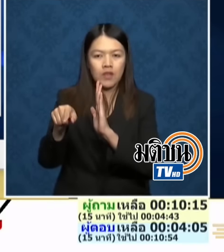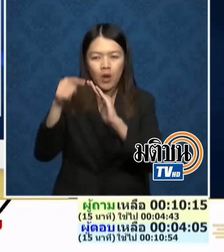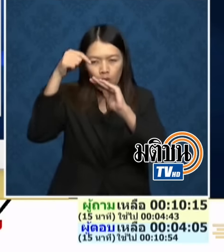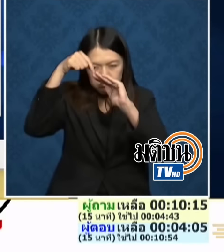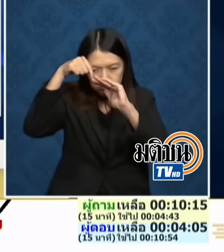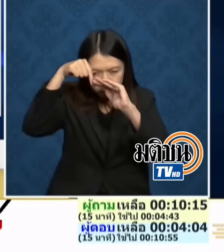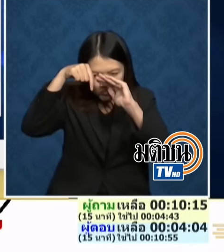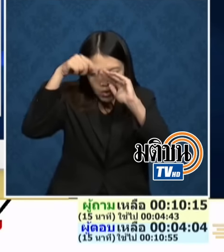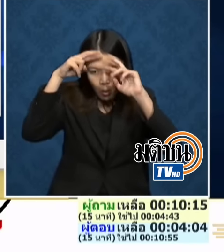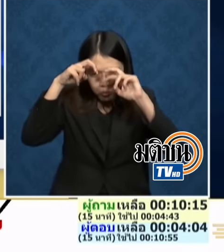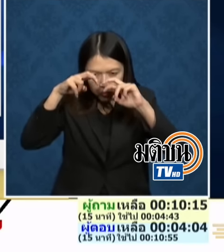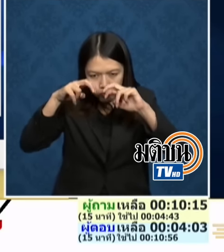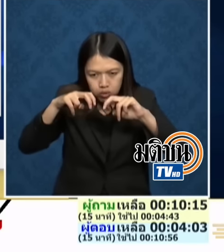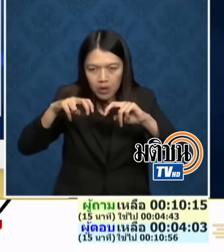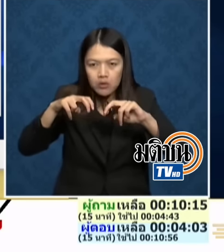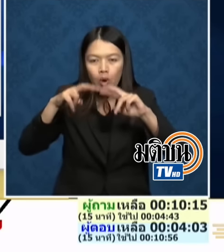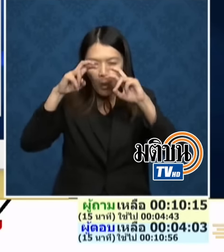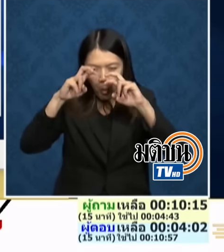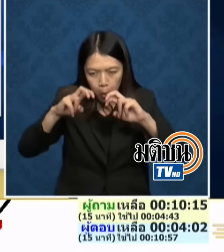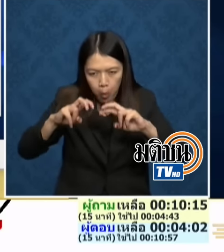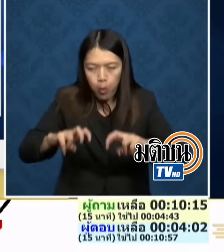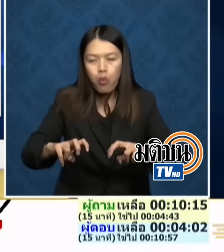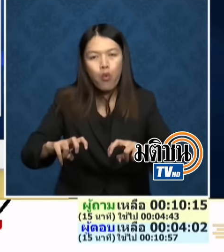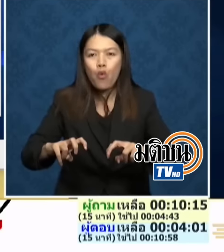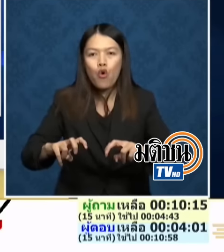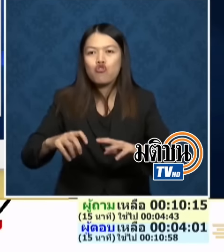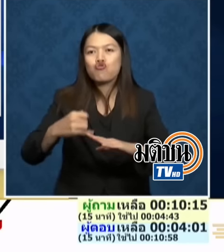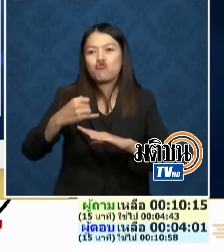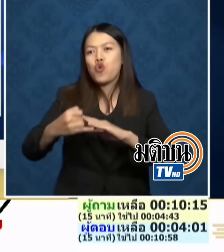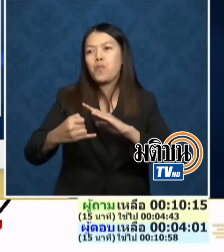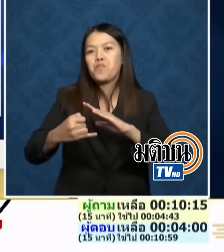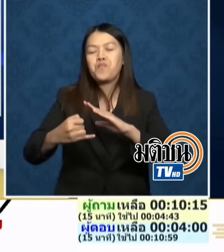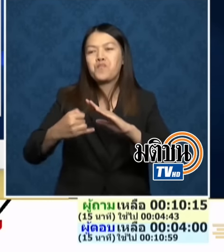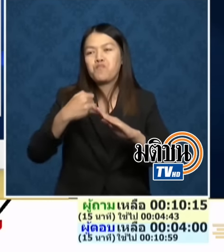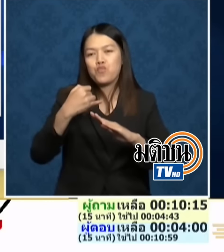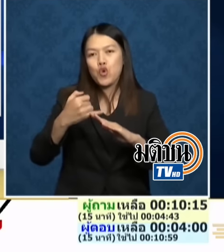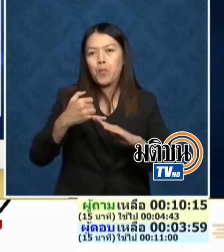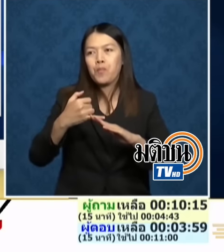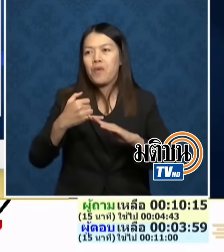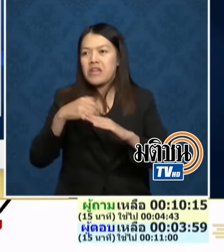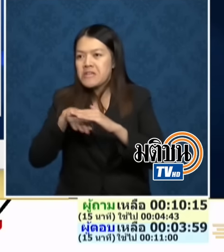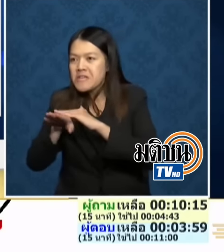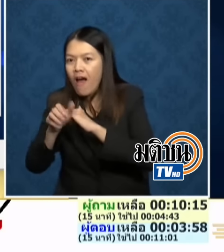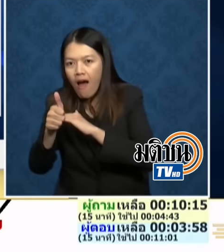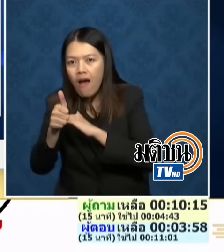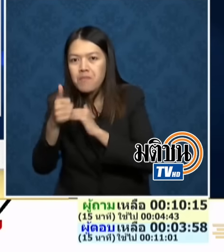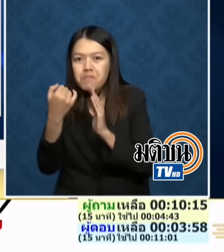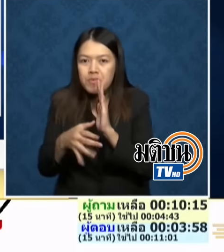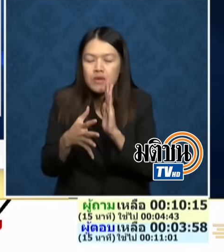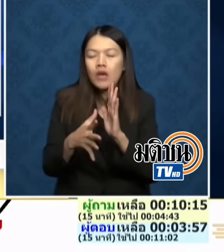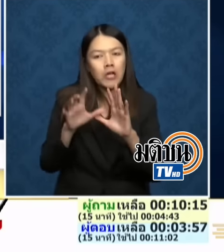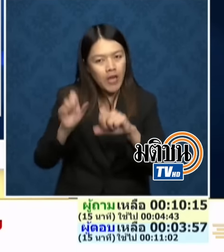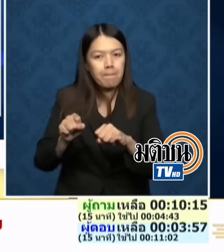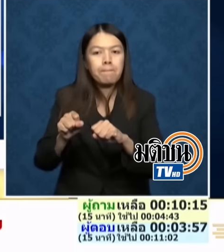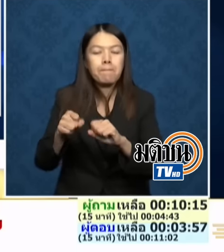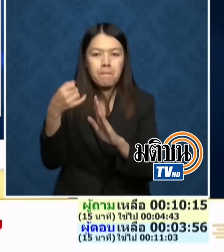ครไม่มีจบแบบรอใครพิดว่าตามผิดนอกจากลงวินัย